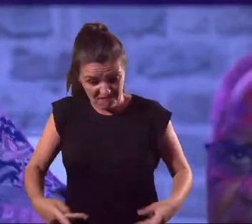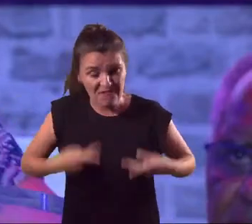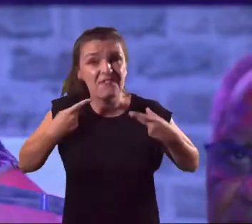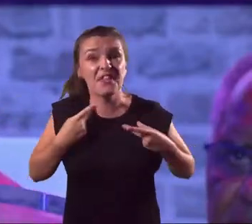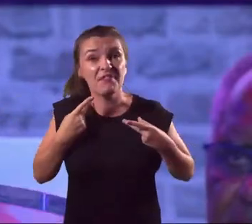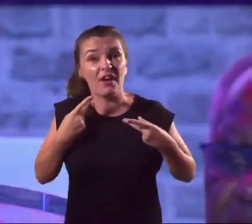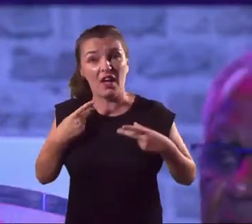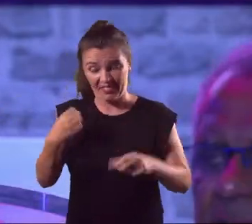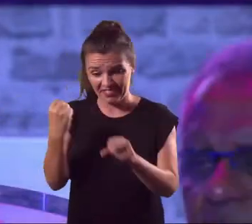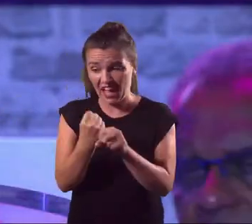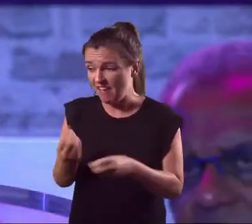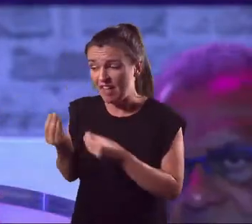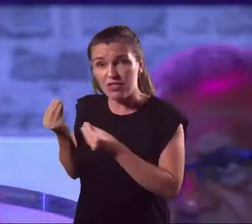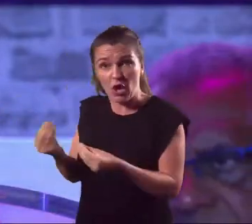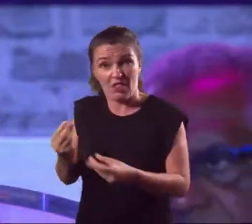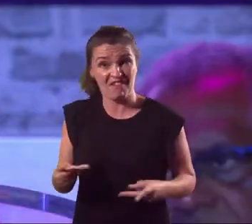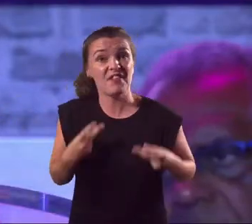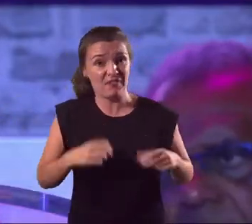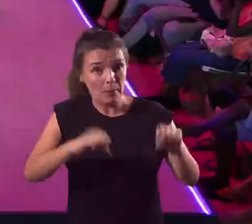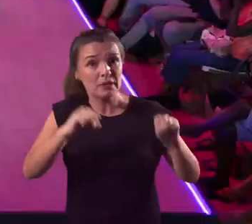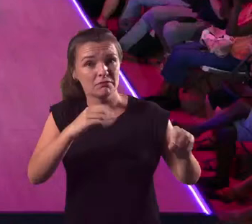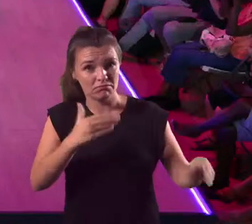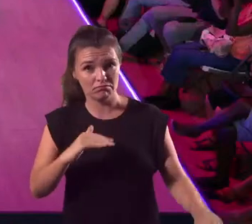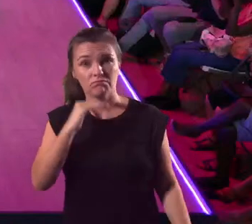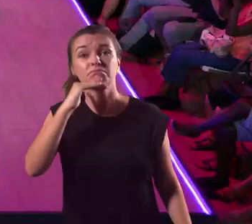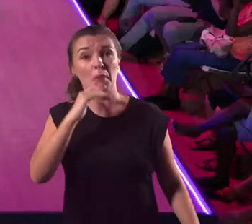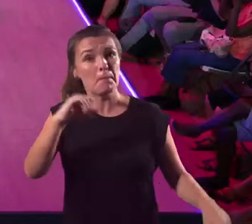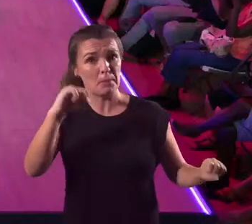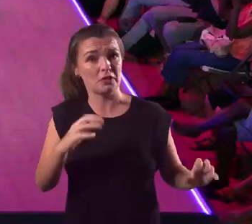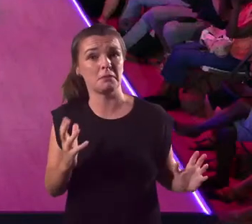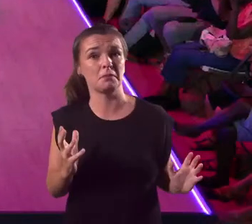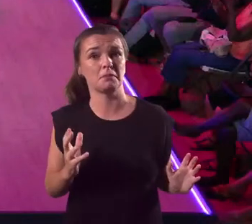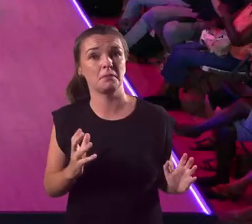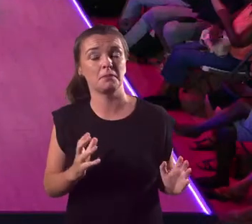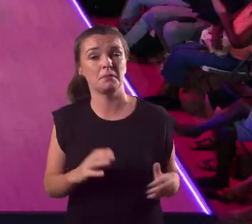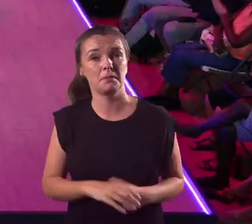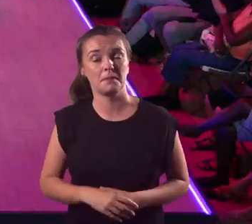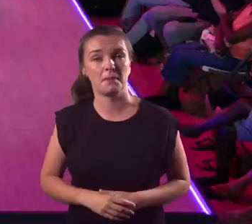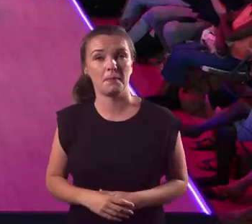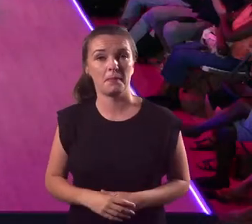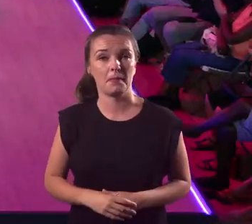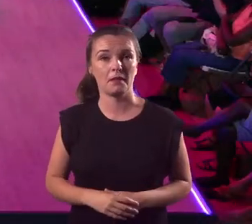vivre de leur travail. Vivre de leur travail.